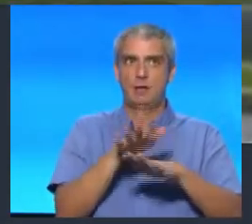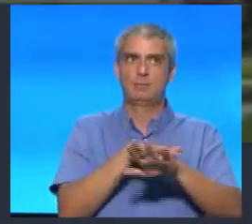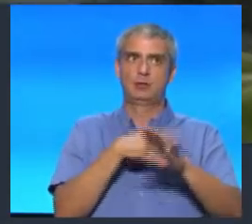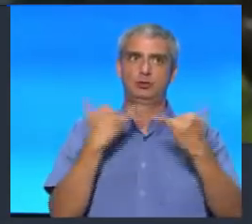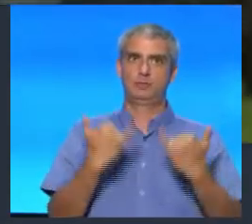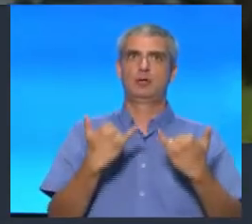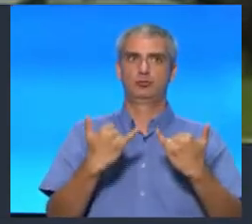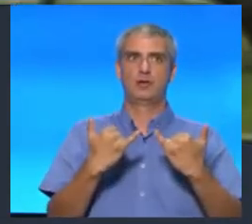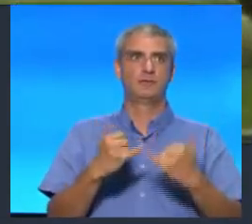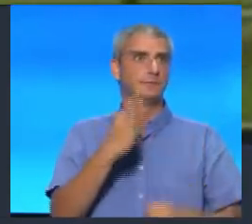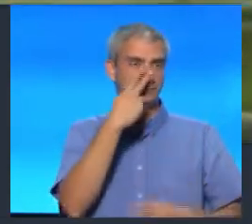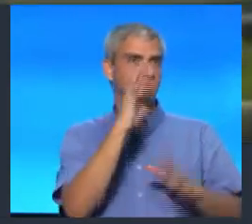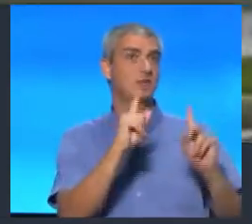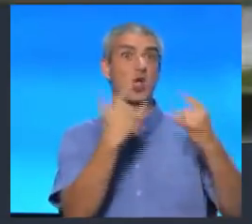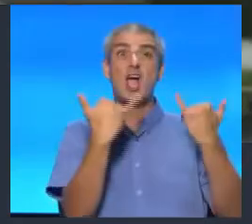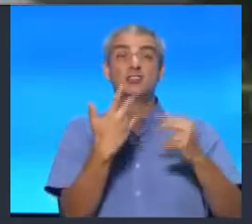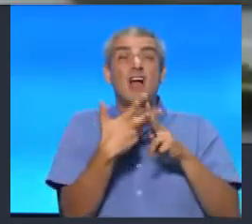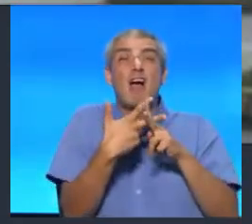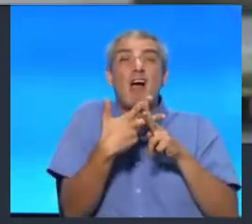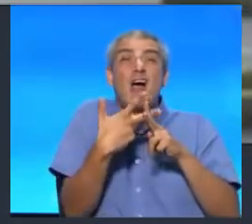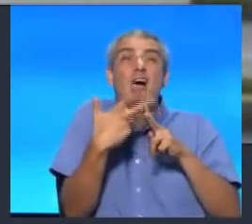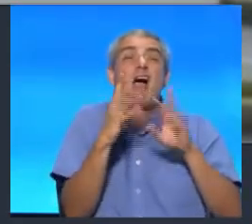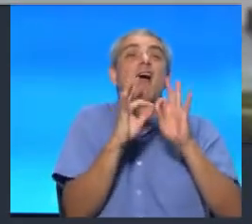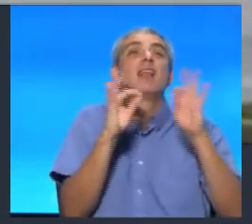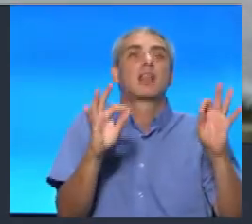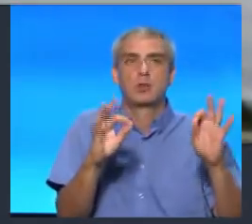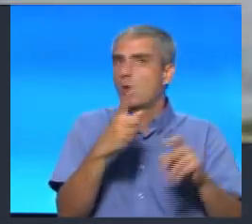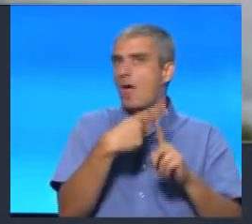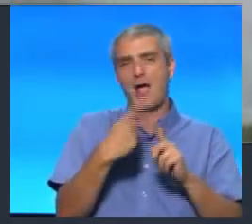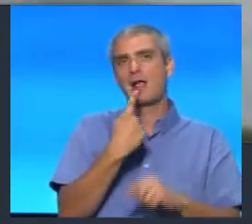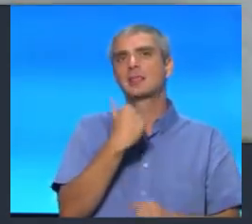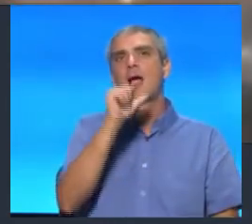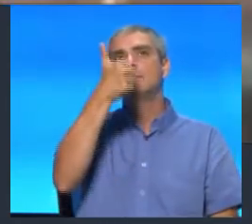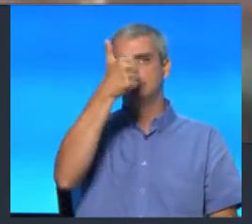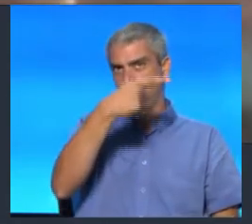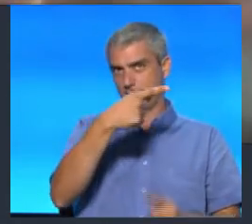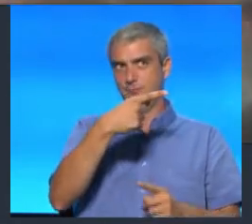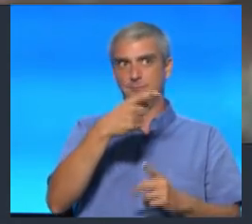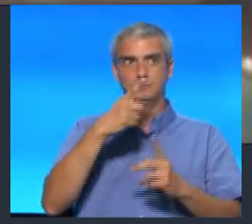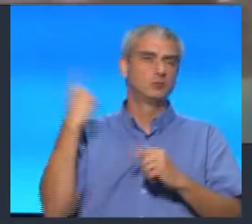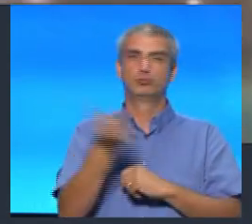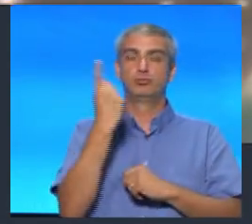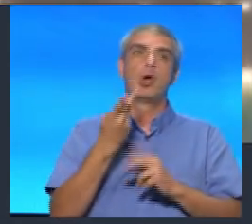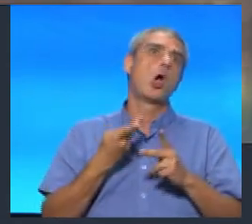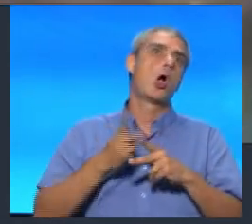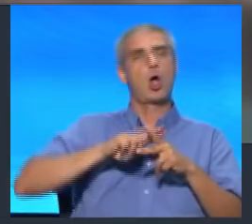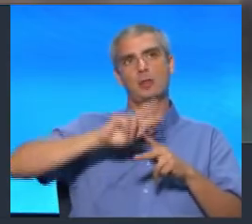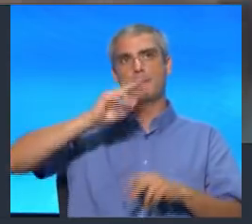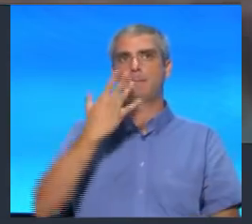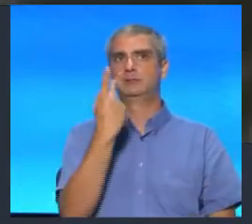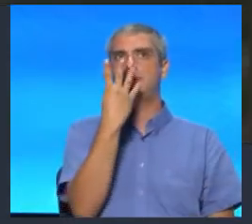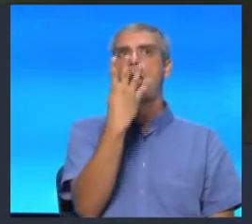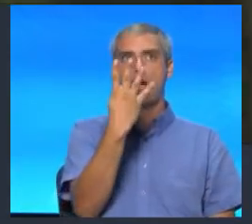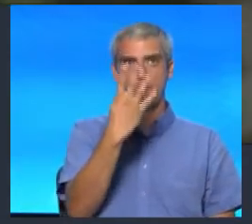שקורה וזה רק ההתחלה. זו רק טעימה ראשונה מהוריקן אירמה שהתחזקה בחזרה לעוצמה 4